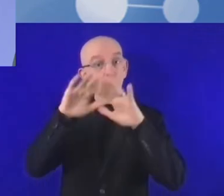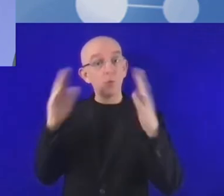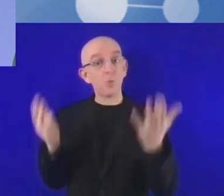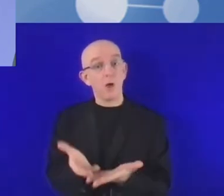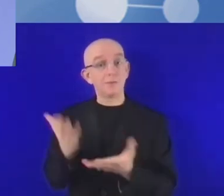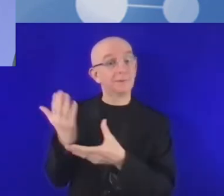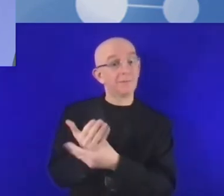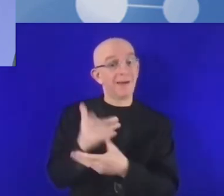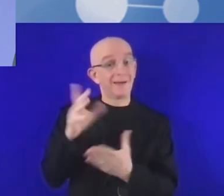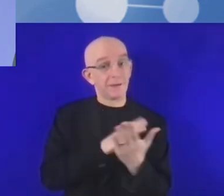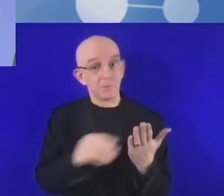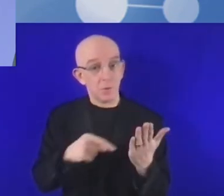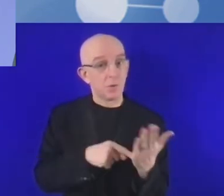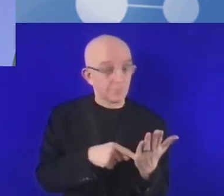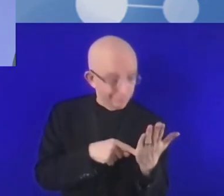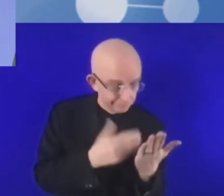而且它有一些挑战，但是也有一些利益，这两个东西都有。大流行病给我们突出了非常多负面的影响，这些负面的影响，尤其是涉及到企业家，企业家他们必须要。